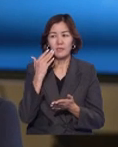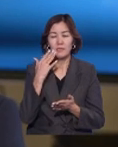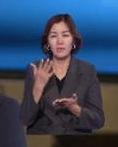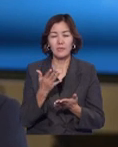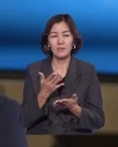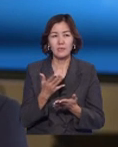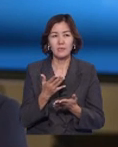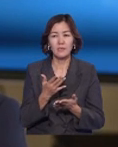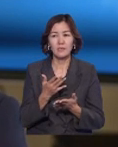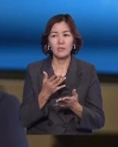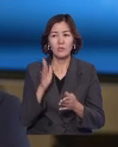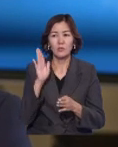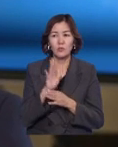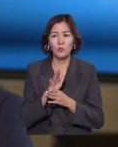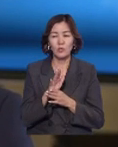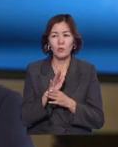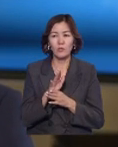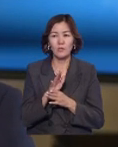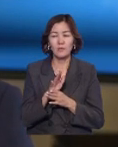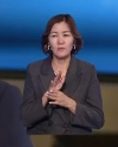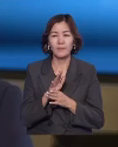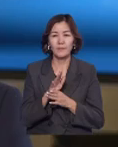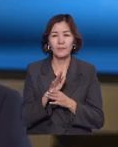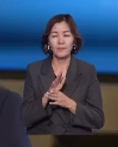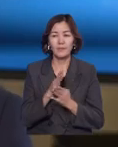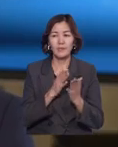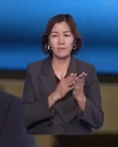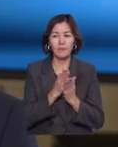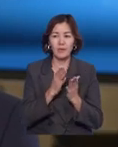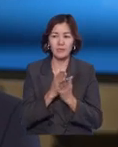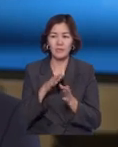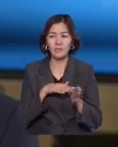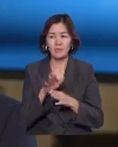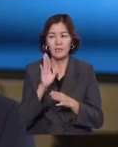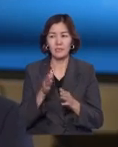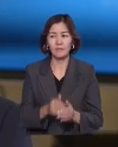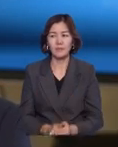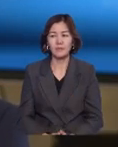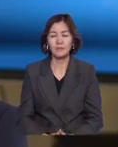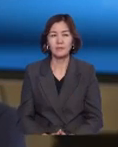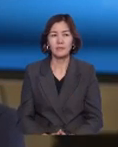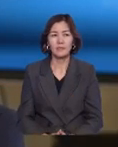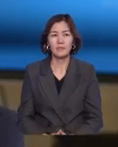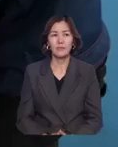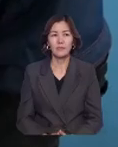осы жолдаудың ішіне бағытталып кеткен бағыттарын біз іске асырамыз деп толық уәде береміз.